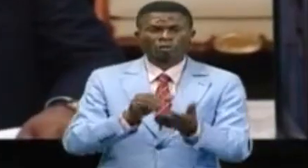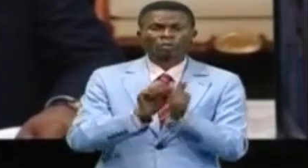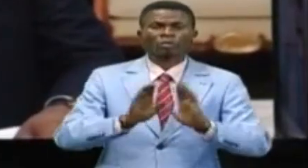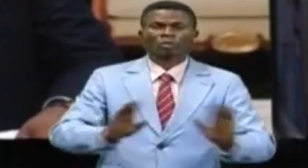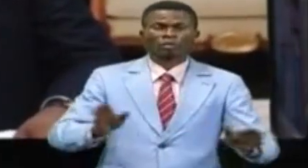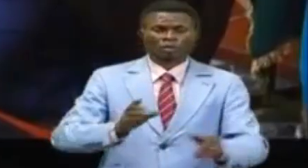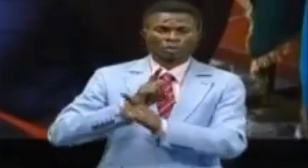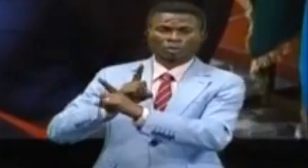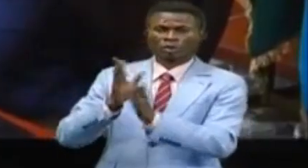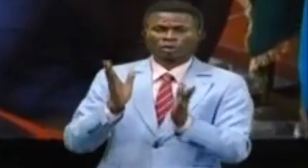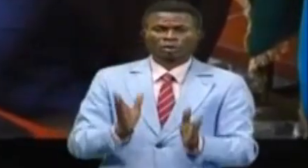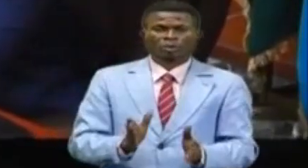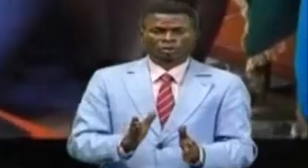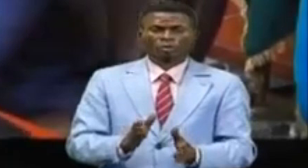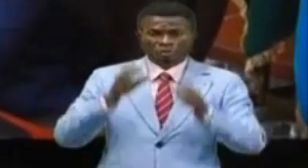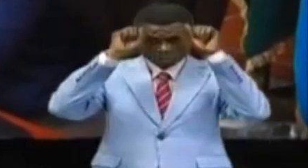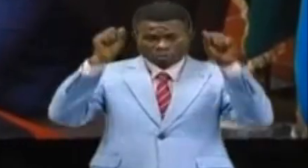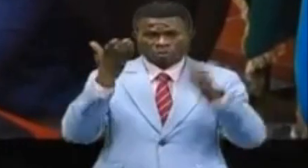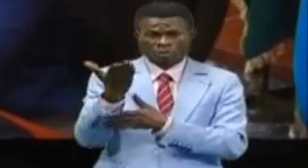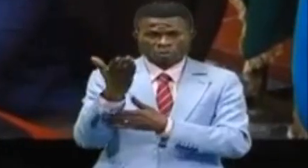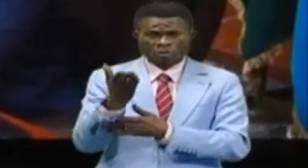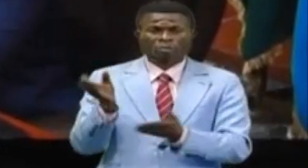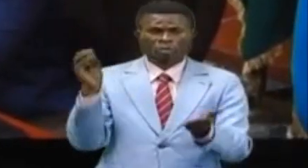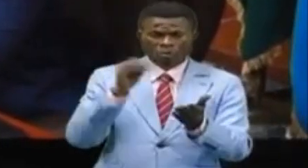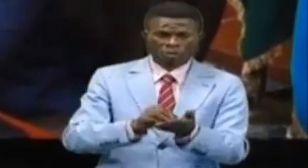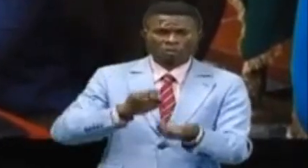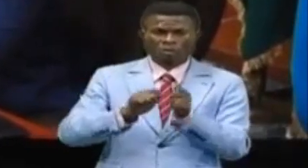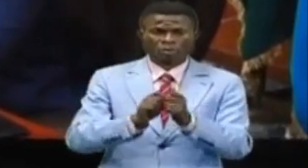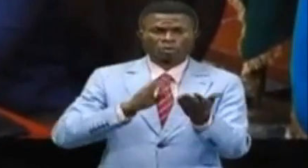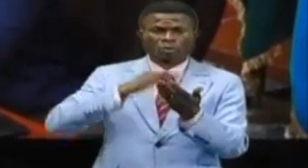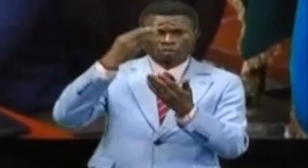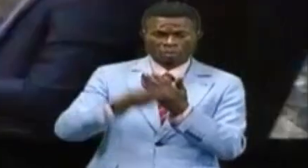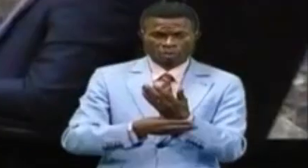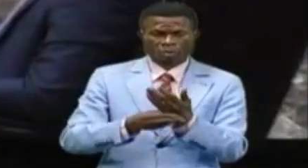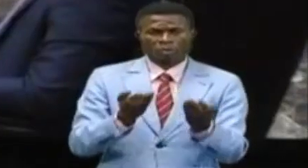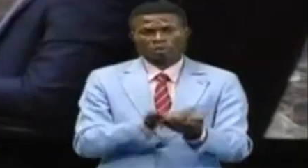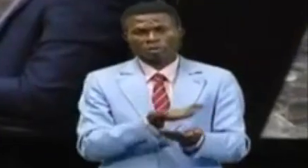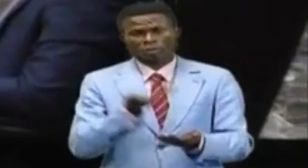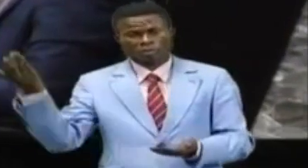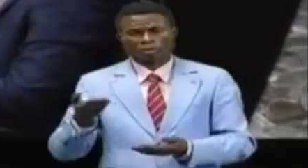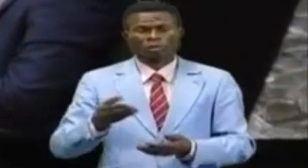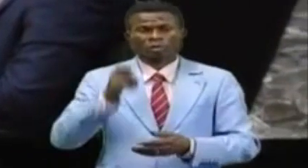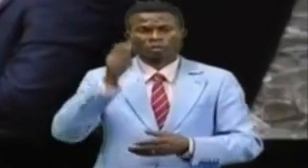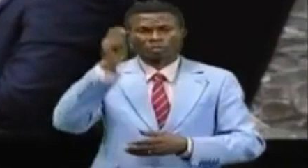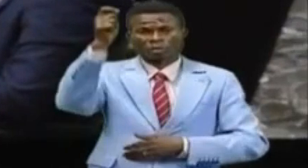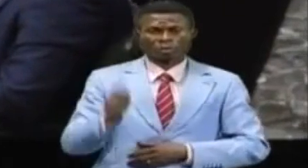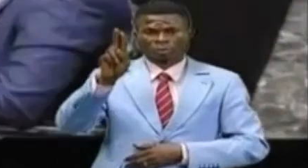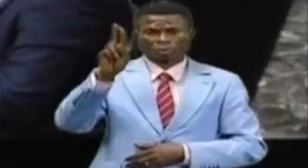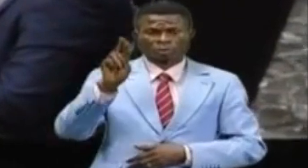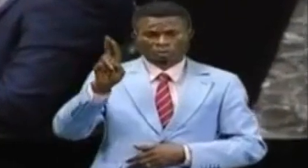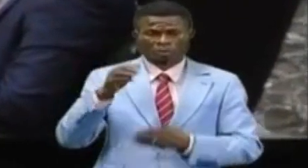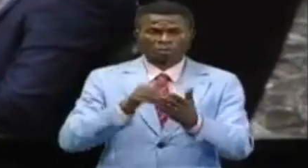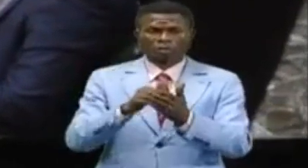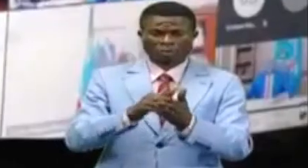de défense. Il a appelé à la requalification du calendrier de retrait de forces de la MONUSCO dont les faiblesses